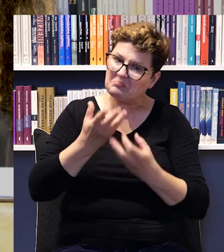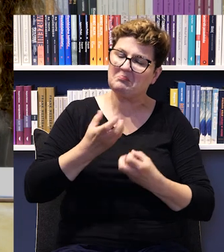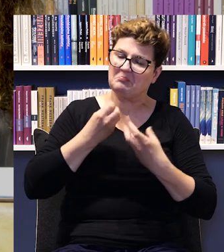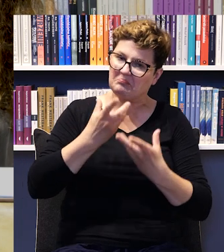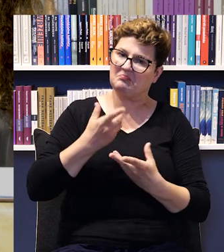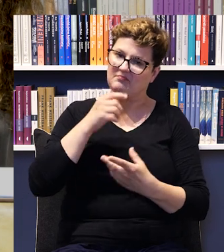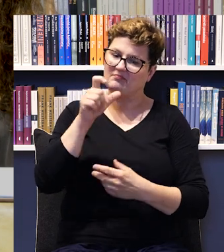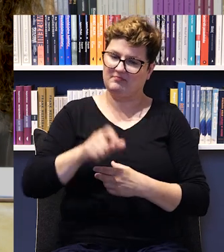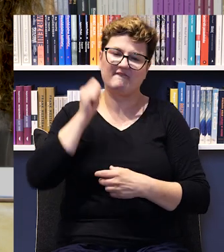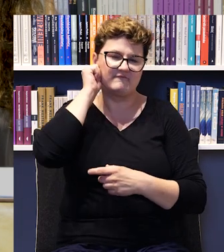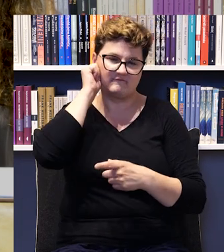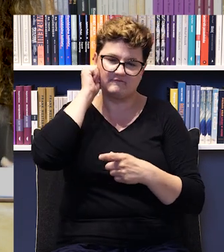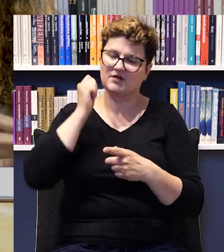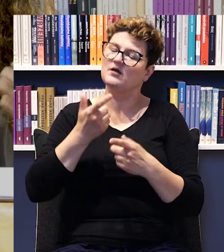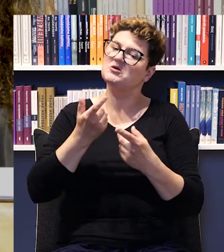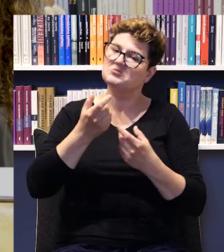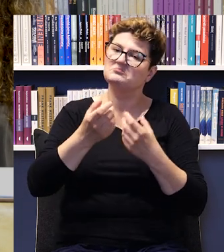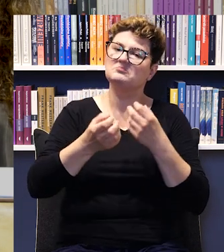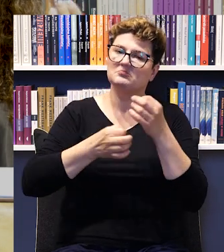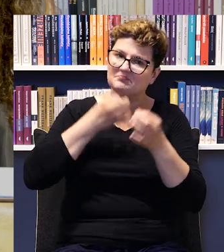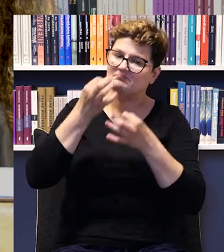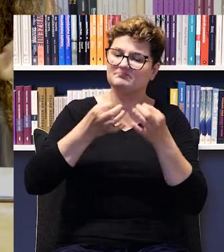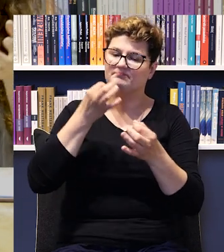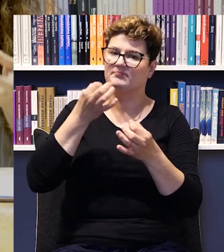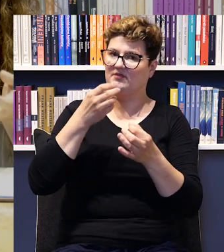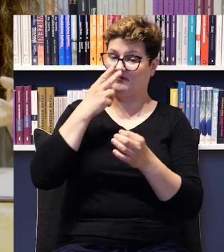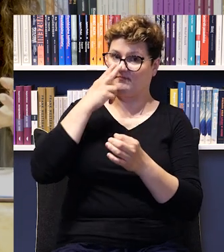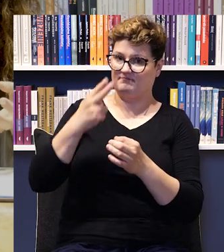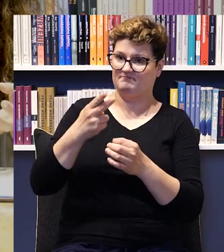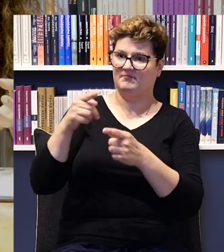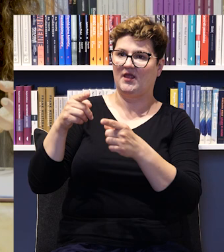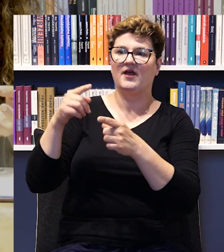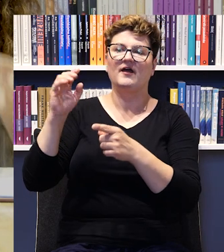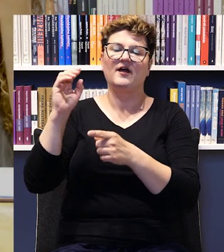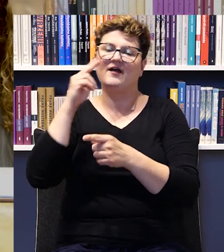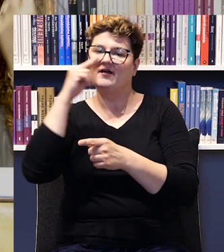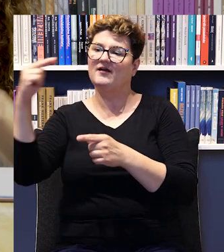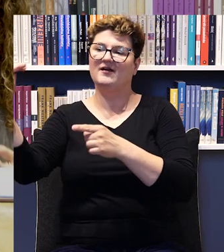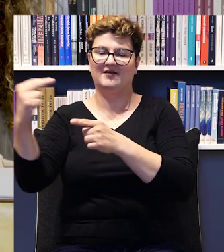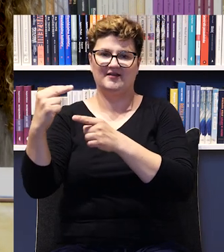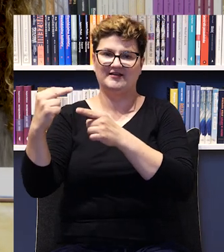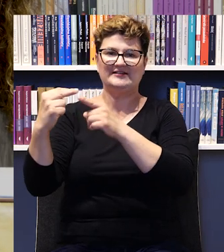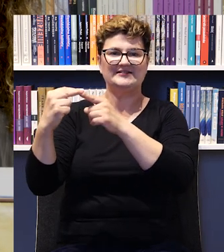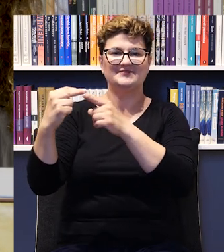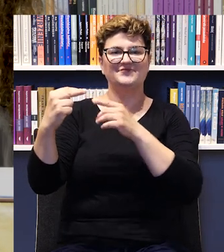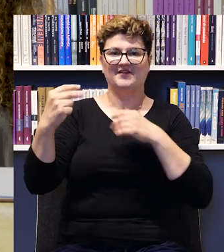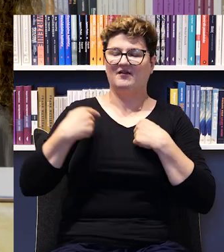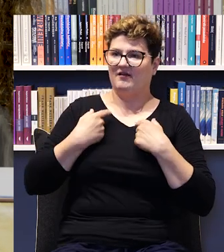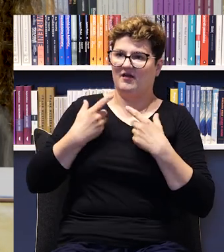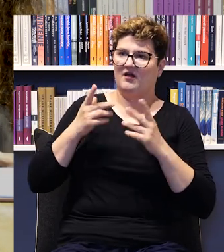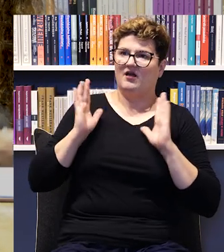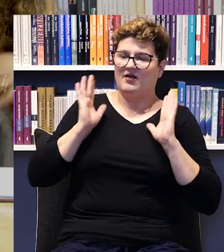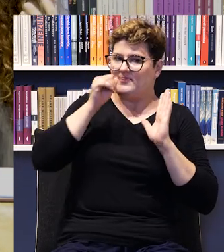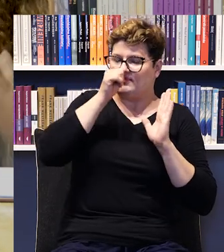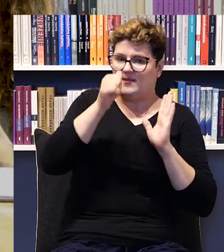ona na to patrzy, że ona de facto to spojrzenie próbuje odzyskać sprawczość tego spojrzenia przez